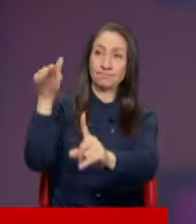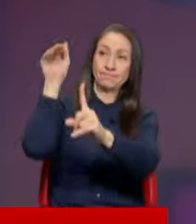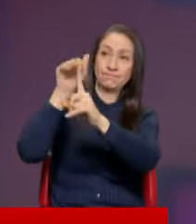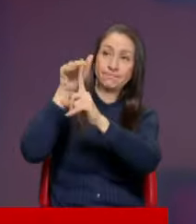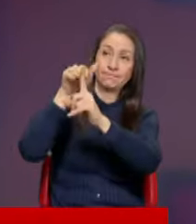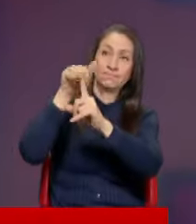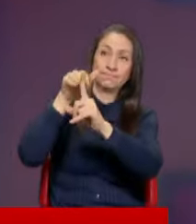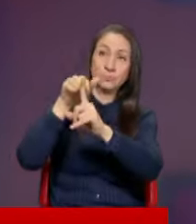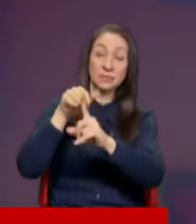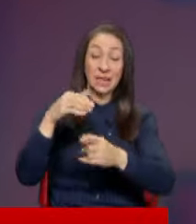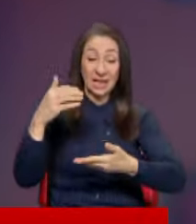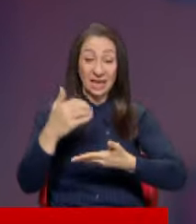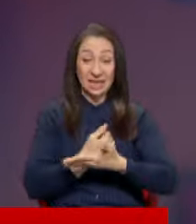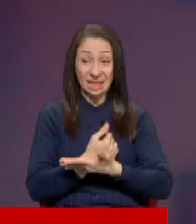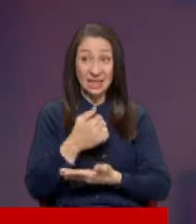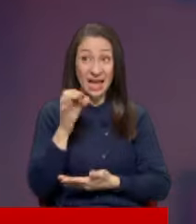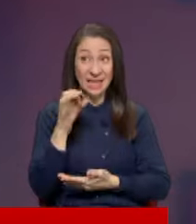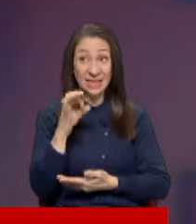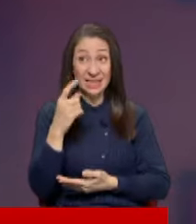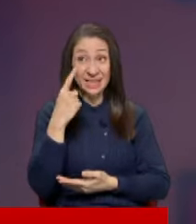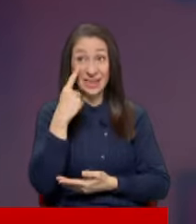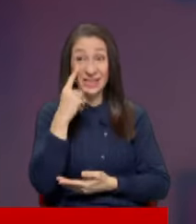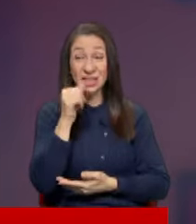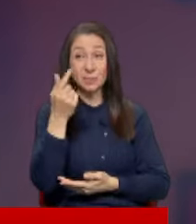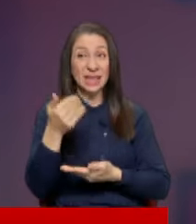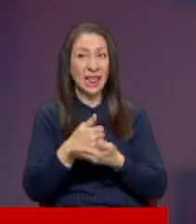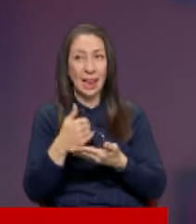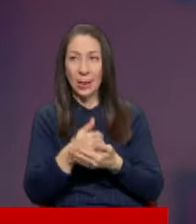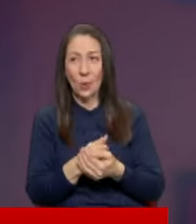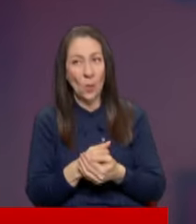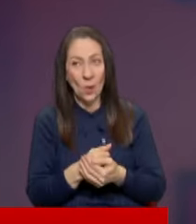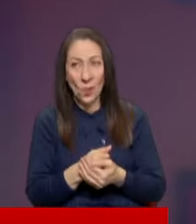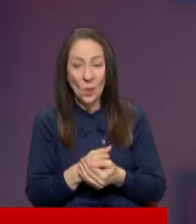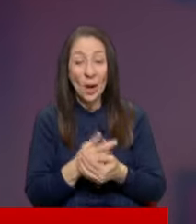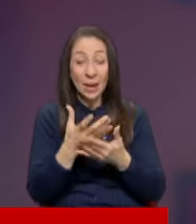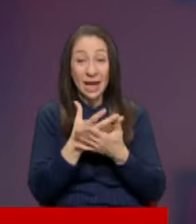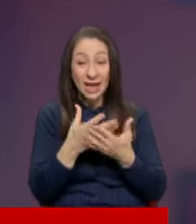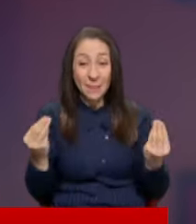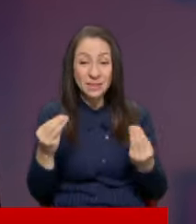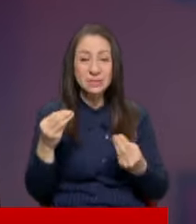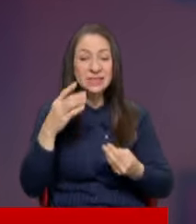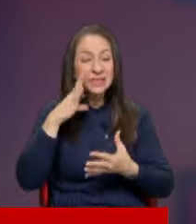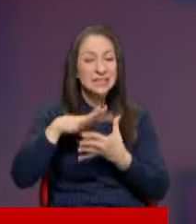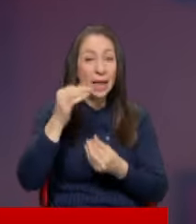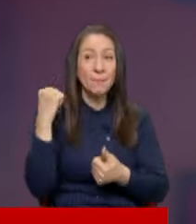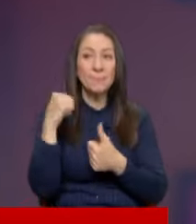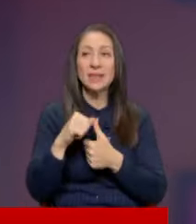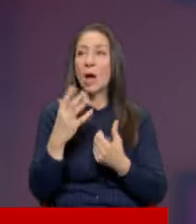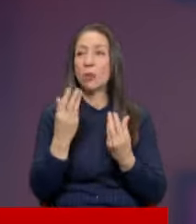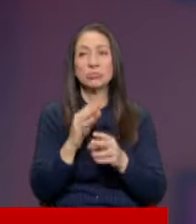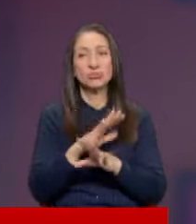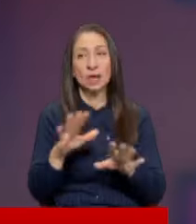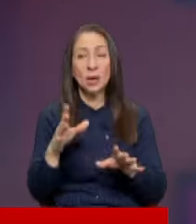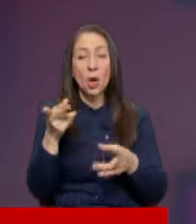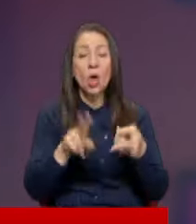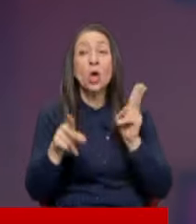sesleniyorum kazandığınız altından devletin Hiçbir geliri yok ama kaybettiğimiz canlar bir daha gelmeyecek